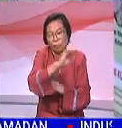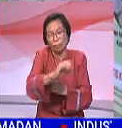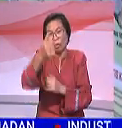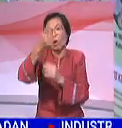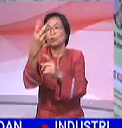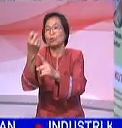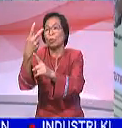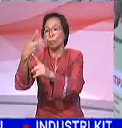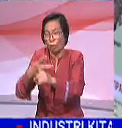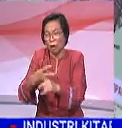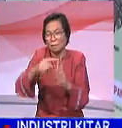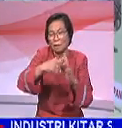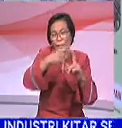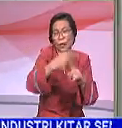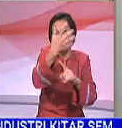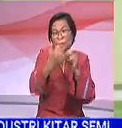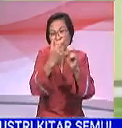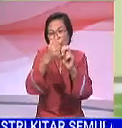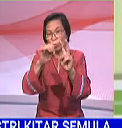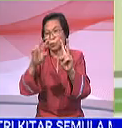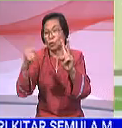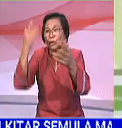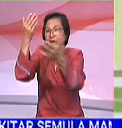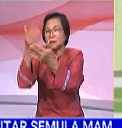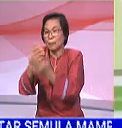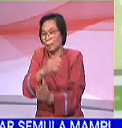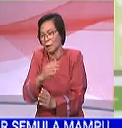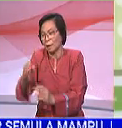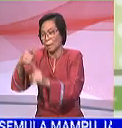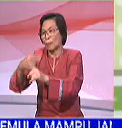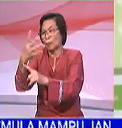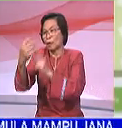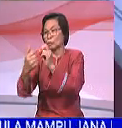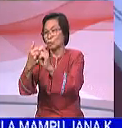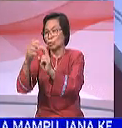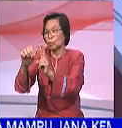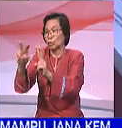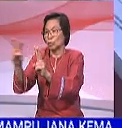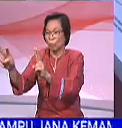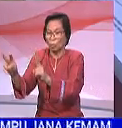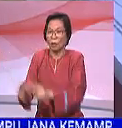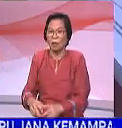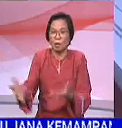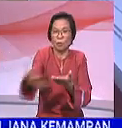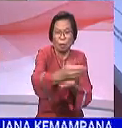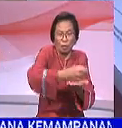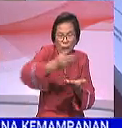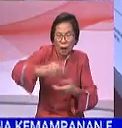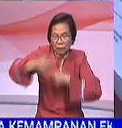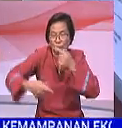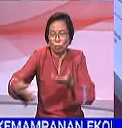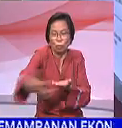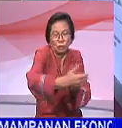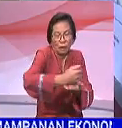12 bulan bermula me 2021 sehingga April 2022 primatan kutipan bahan kita